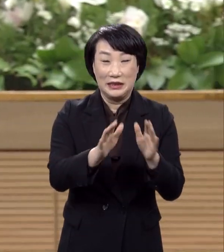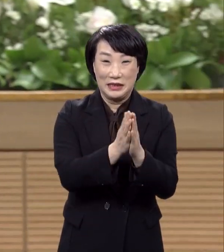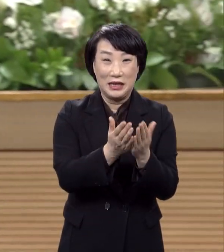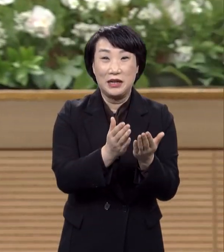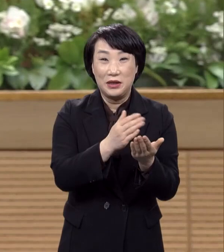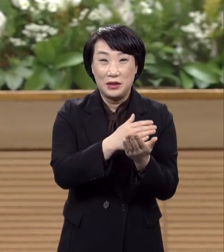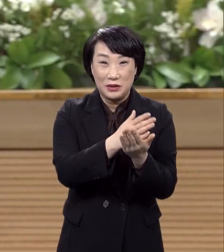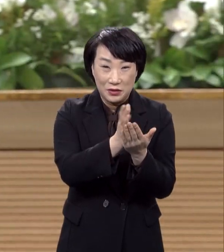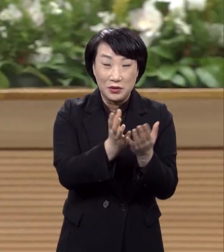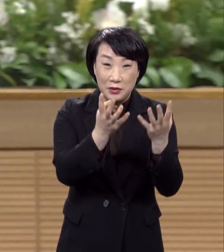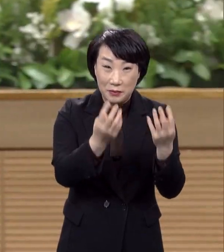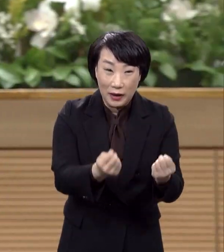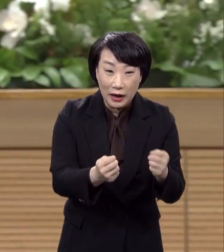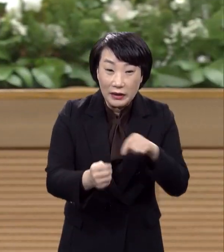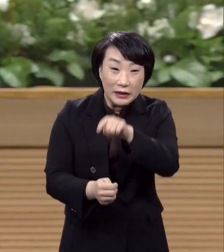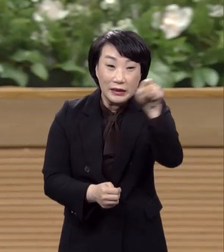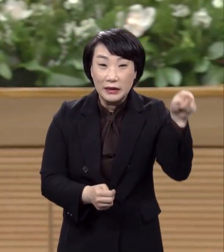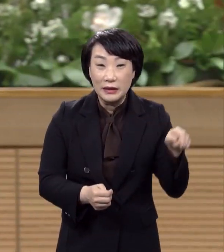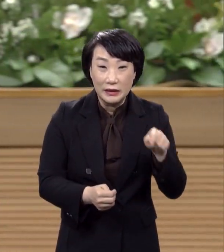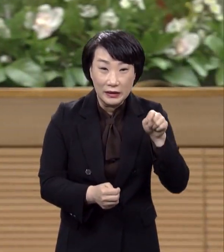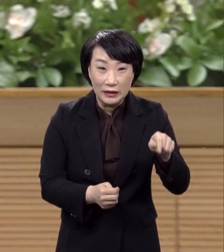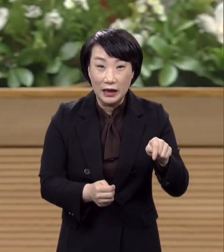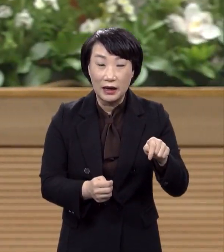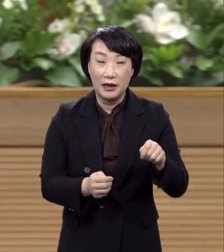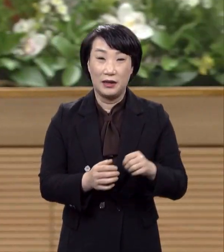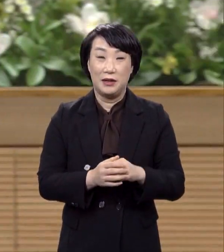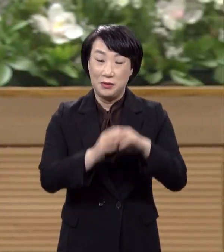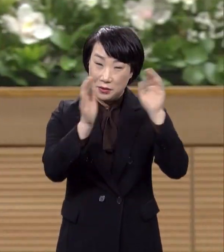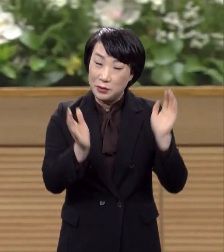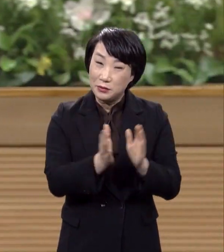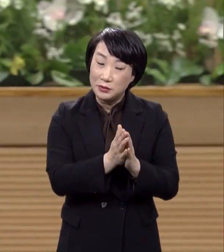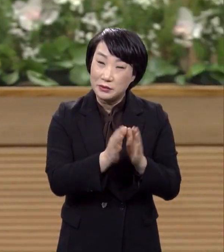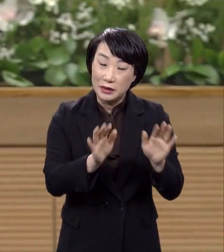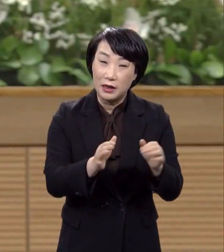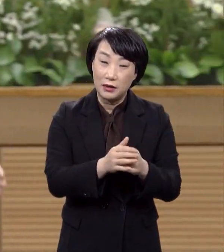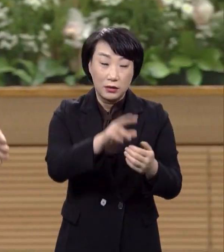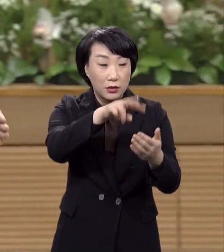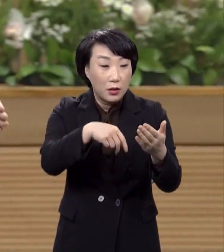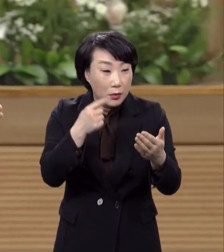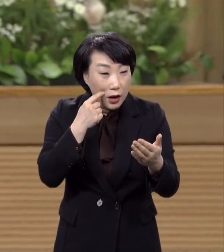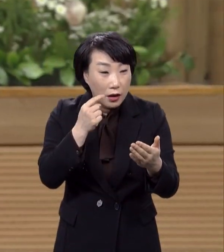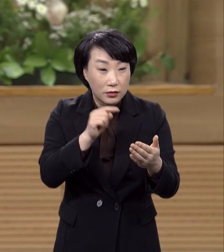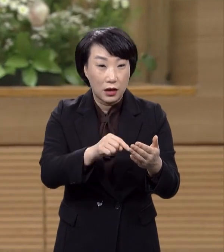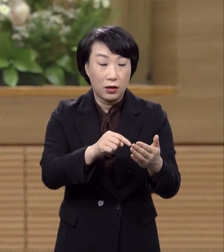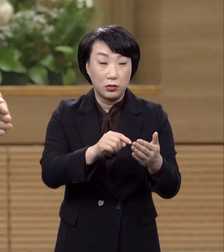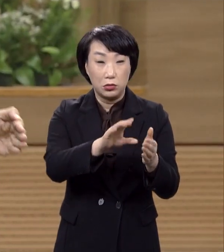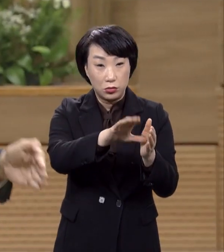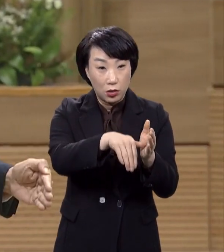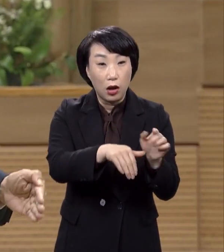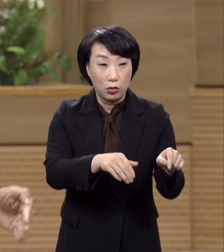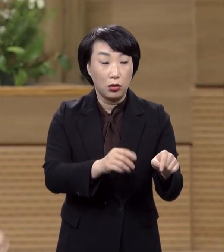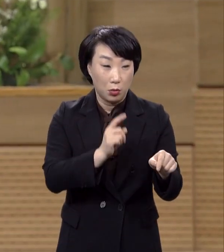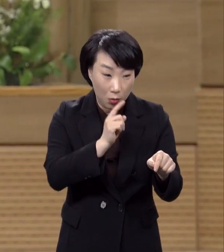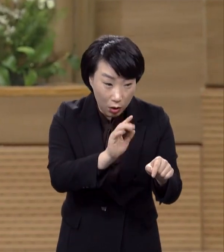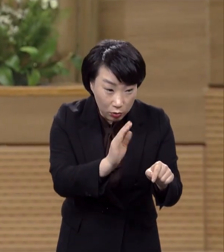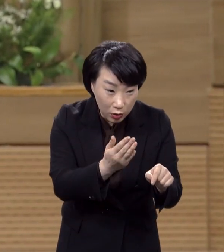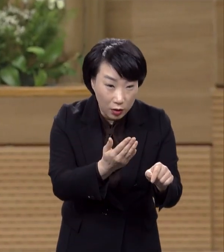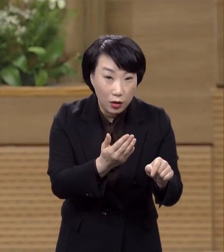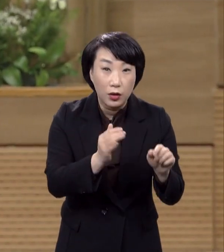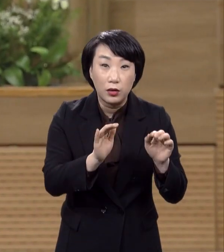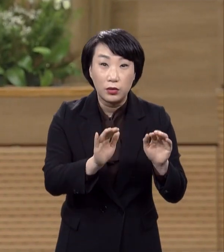그들의 책들이 다 읽어보면 그 한 세대는